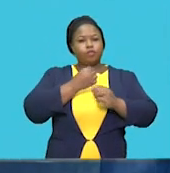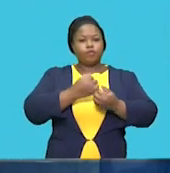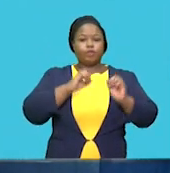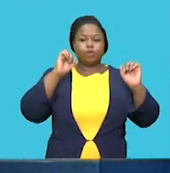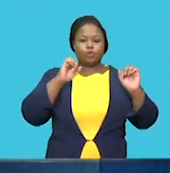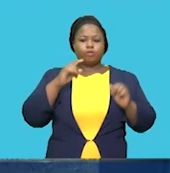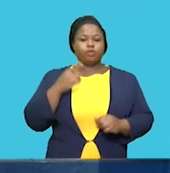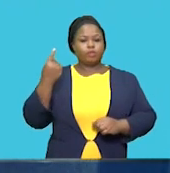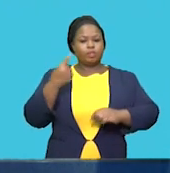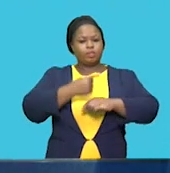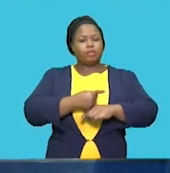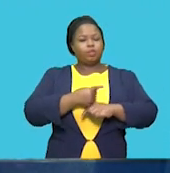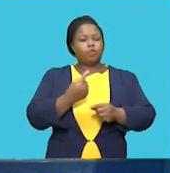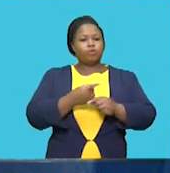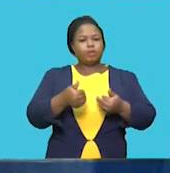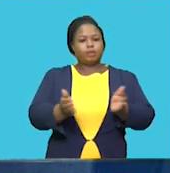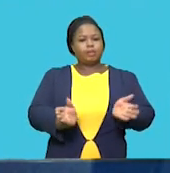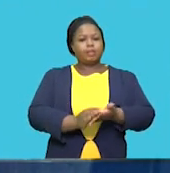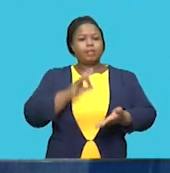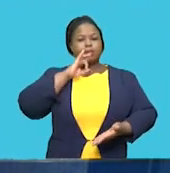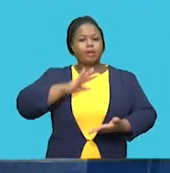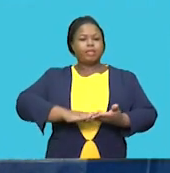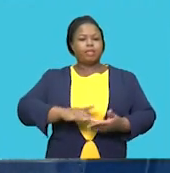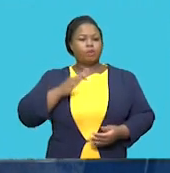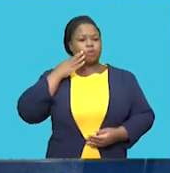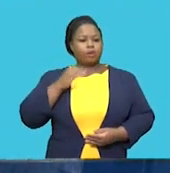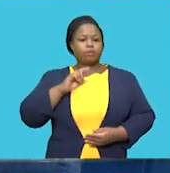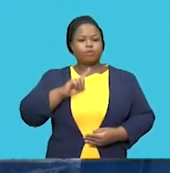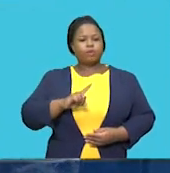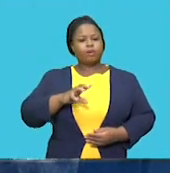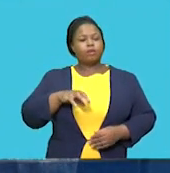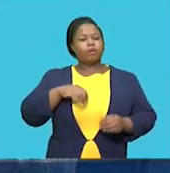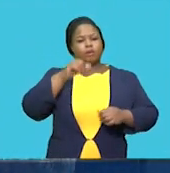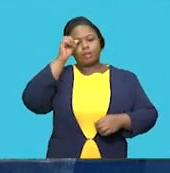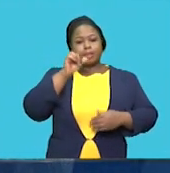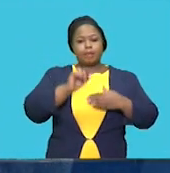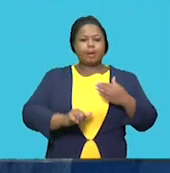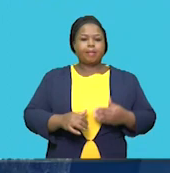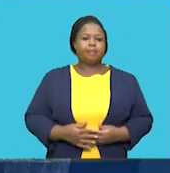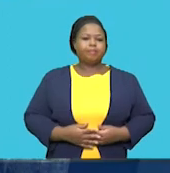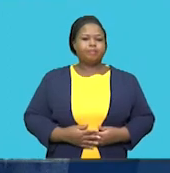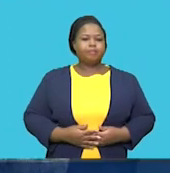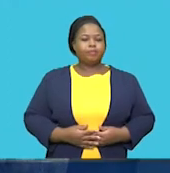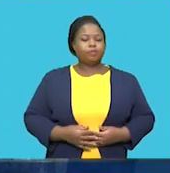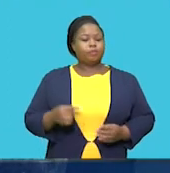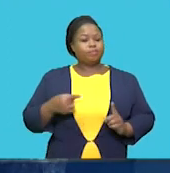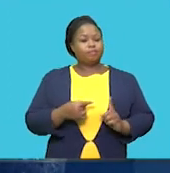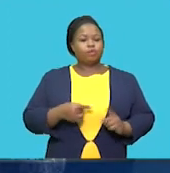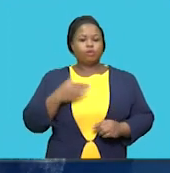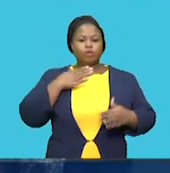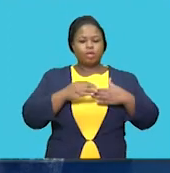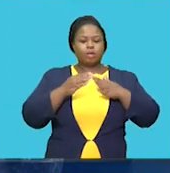Kusuku olwandulela usuku lwakhe lokuzalwa lomhla wesixhenxe kutshaza impuzi. UMaxeke nowaye yinkokheli